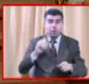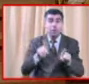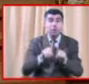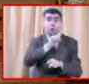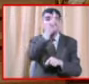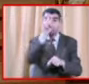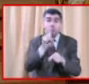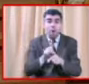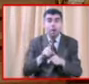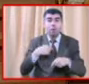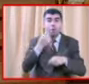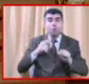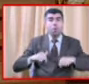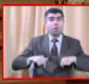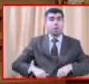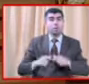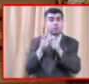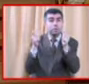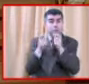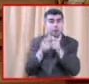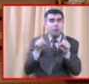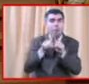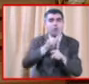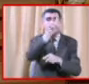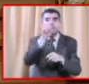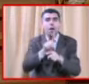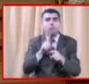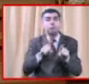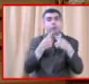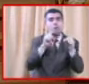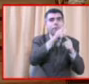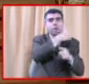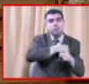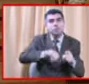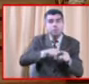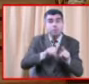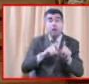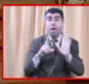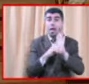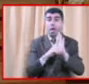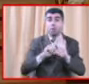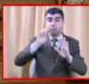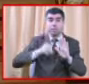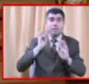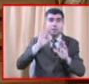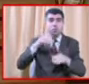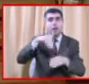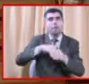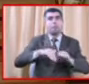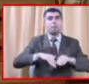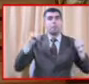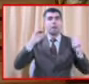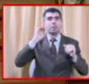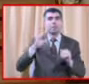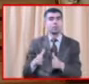عن أسباب المؤدية إلى تلك الكوارث، والنظام الداخلي يسمح بذلك حسب المادتين 195 و196 من